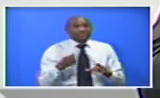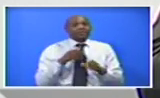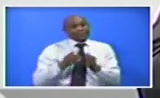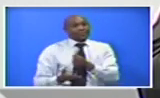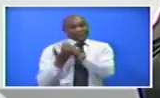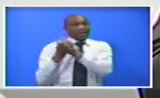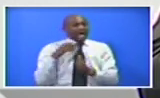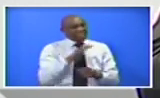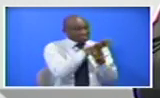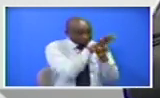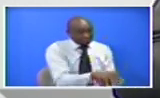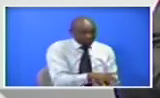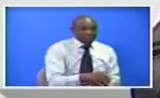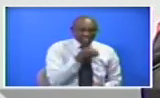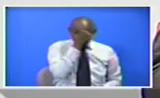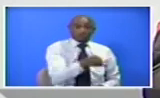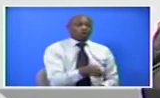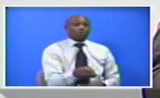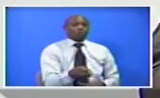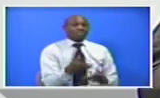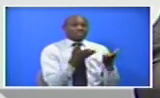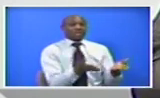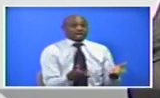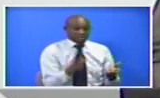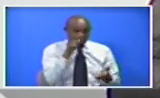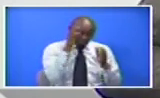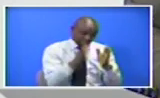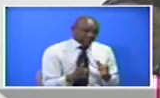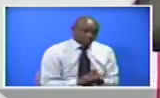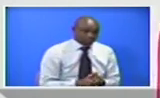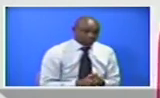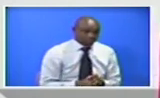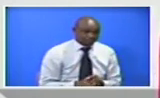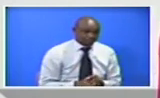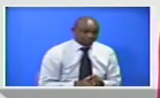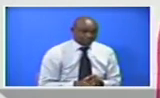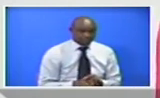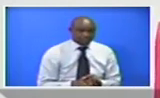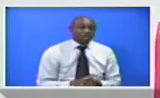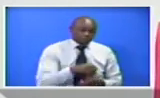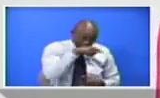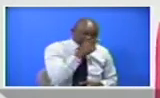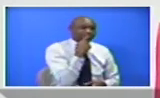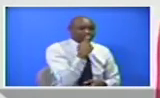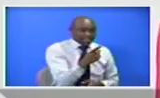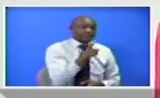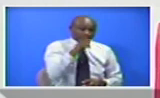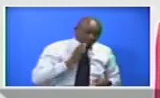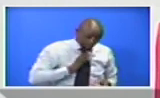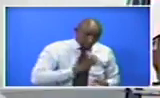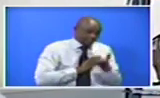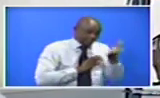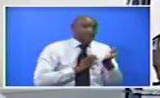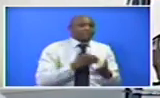wengine wakiachwa katika baridi. Huyu ni Silas Mutiti. Unasema ulikuwa katika hii bodi ya kutatua mizozo